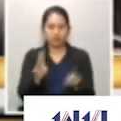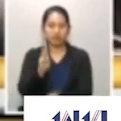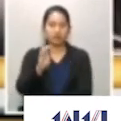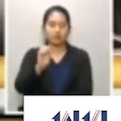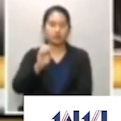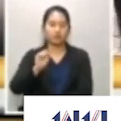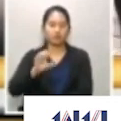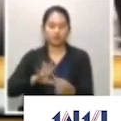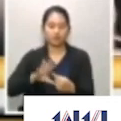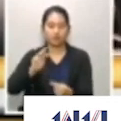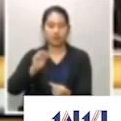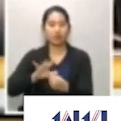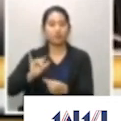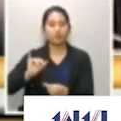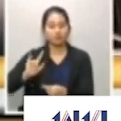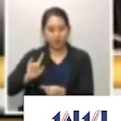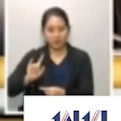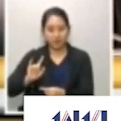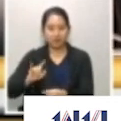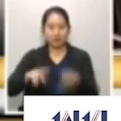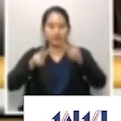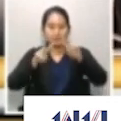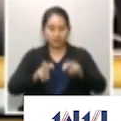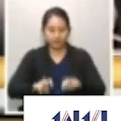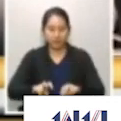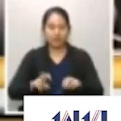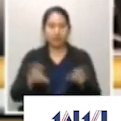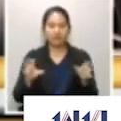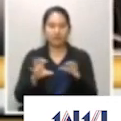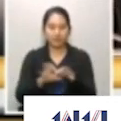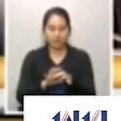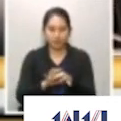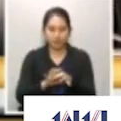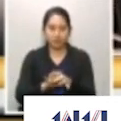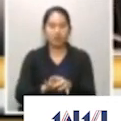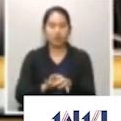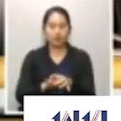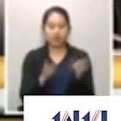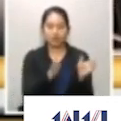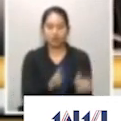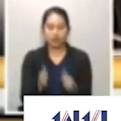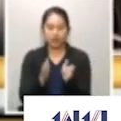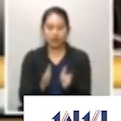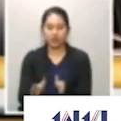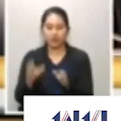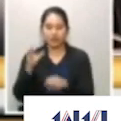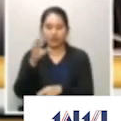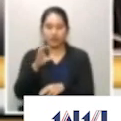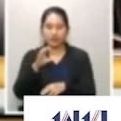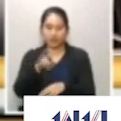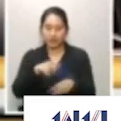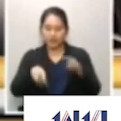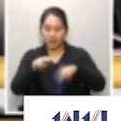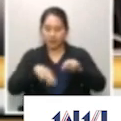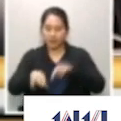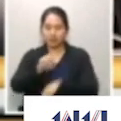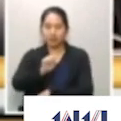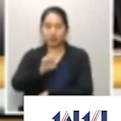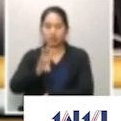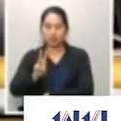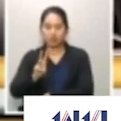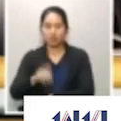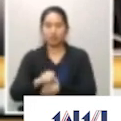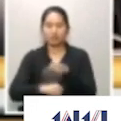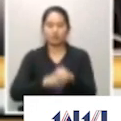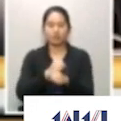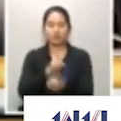พื่อศึกษากระบวนการได้มาซึ่งสมาชิกวุฒิสภาตามรัฐธรรมนูญแห่งราชอาณาจักรไทยพุทธศัก